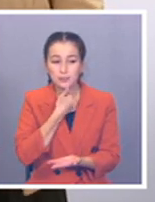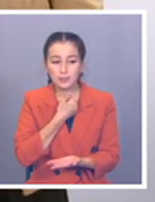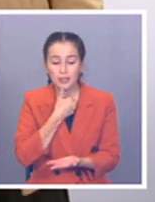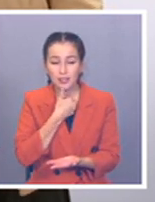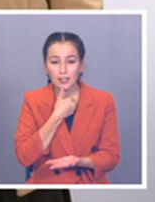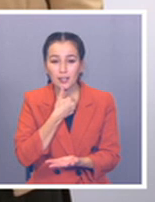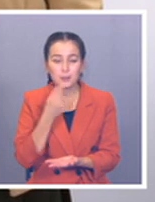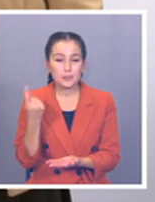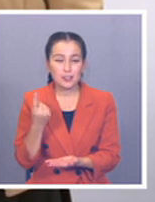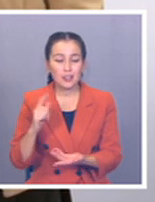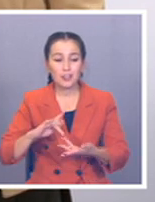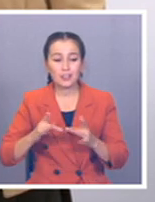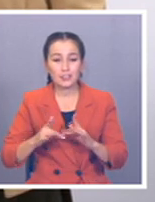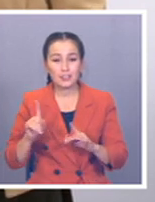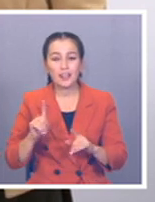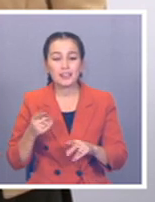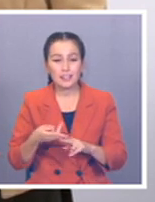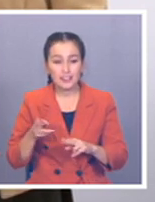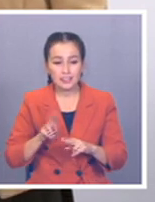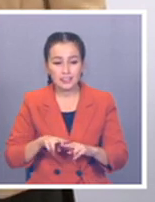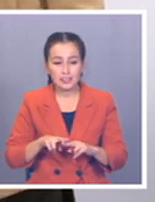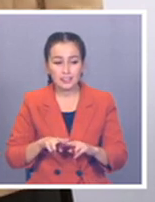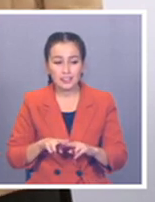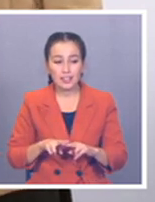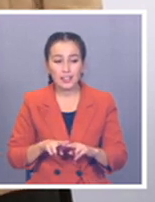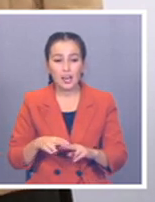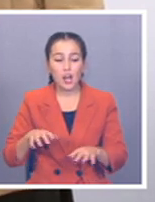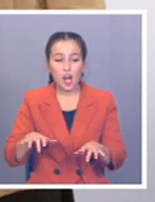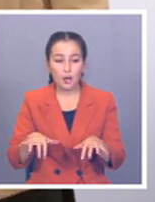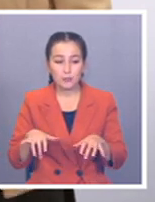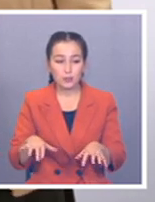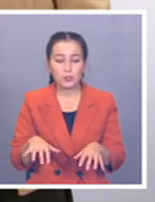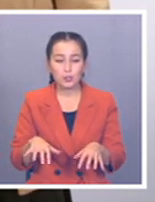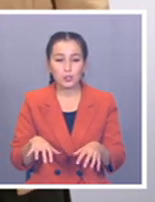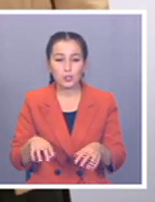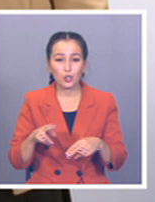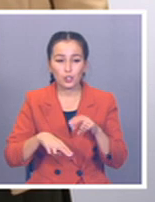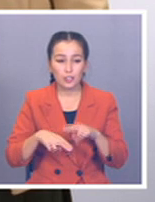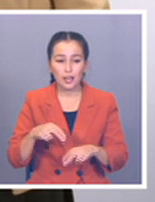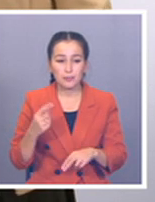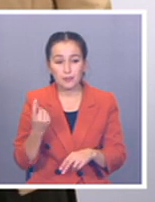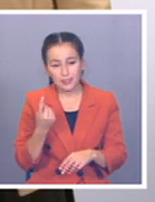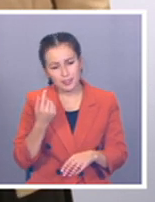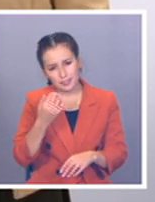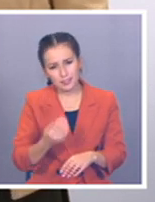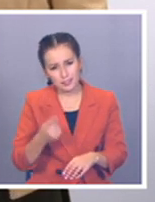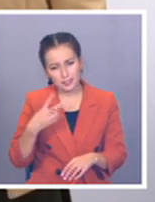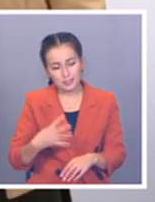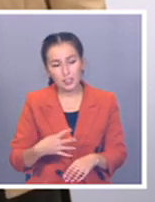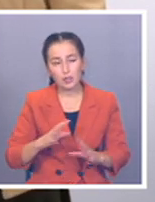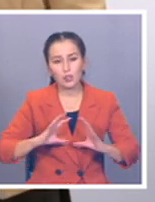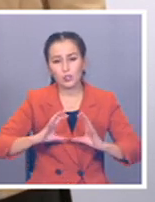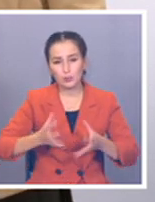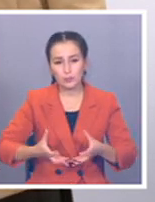Бірінші, интернет дегеніміз не? Компьютер құрылғыларының бірі, бүкіл әлемдік